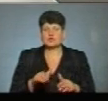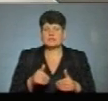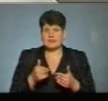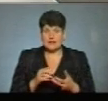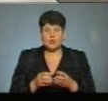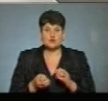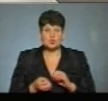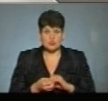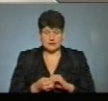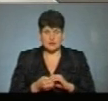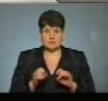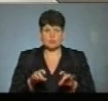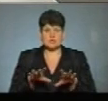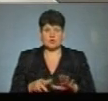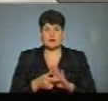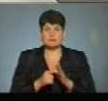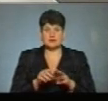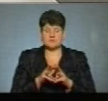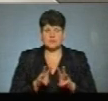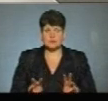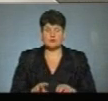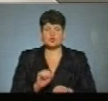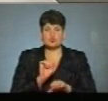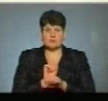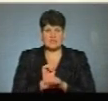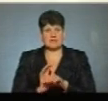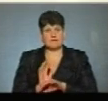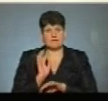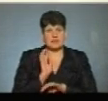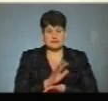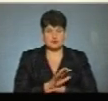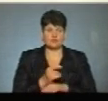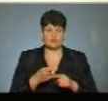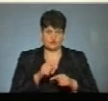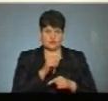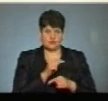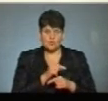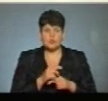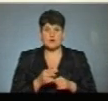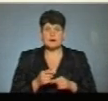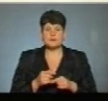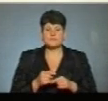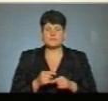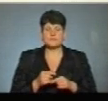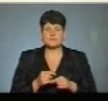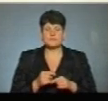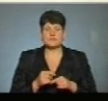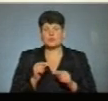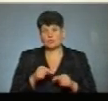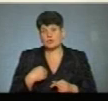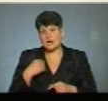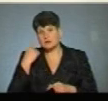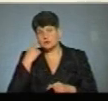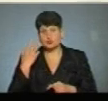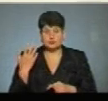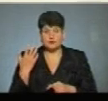що дало відповідно результат постанова Кабміну про призупинення експорту цих продуктів, цієї